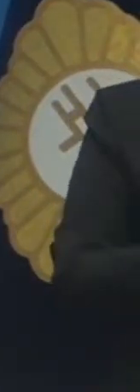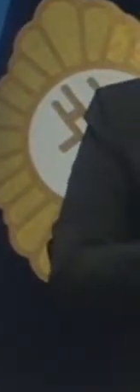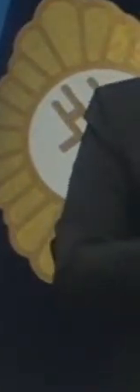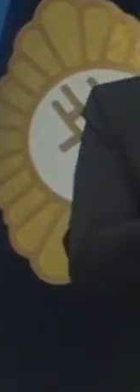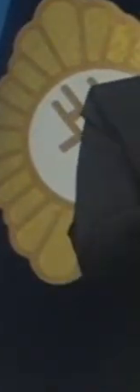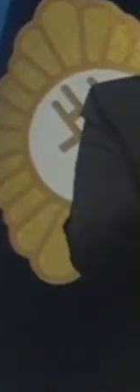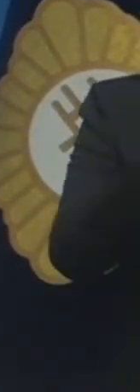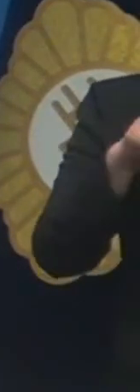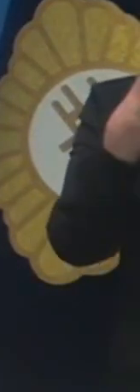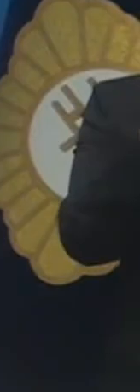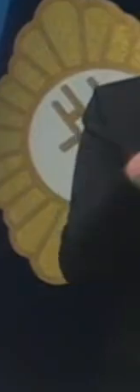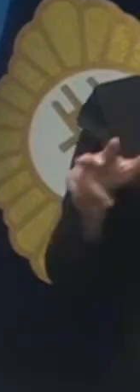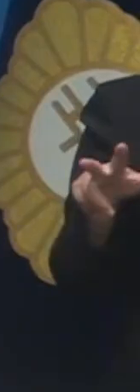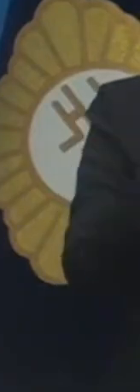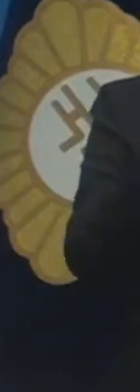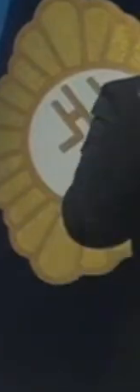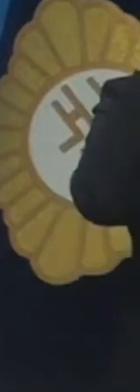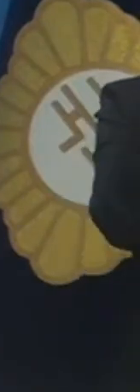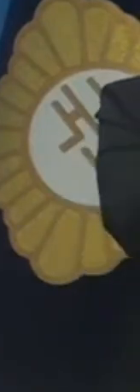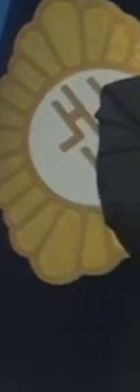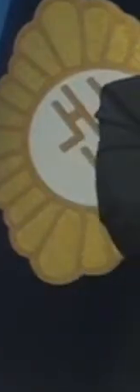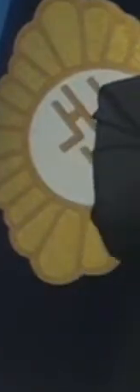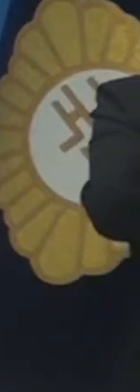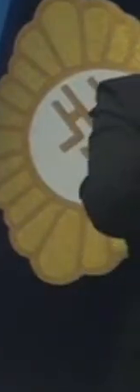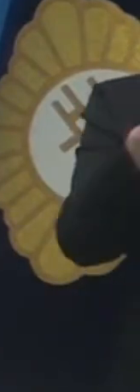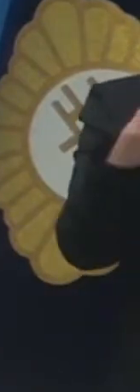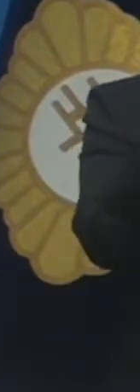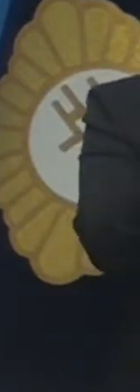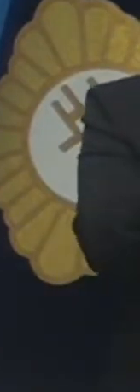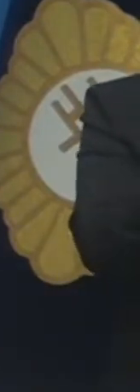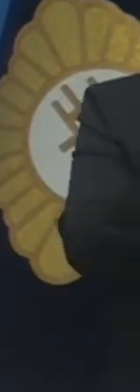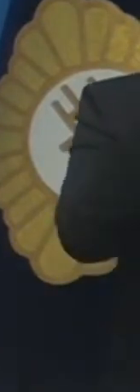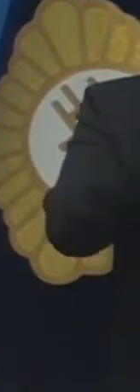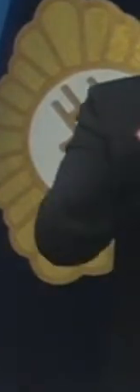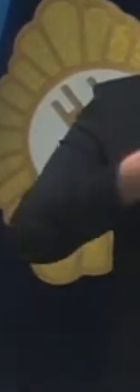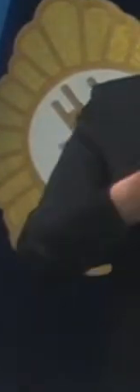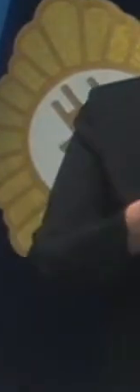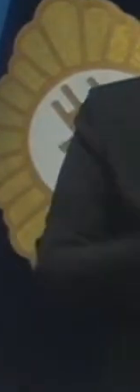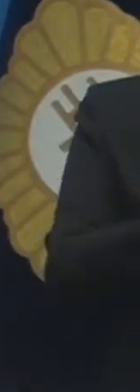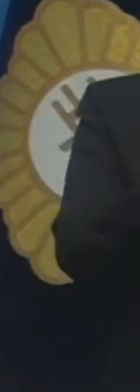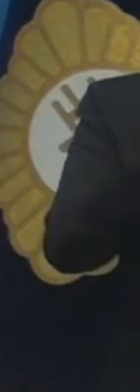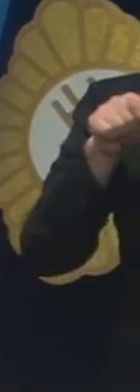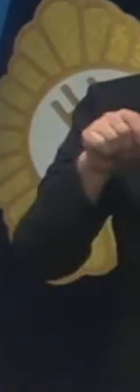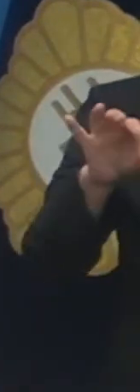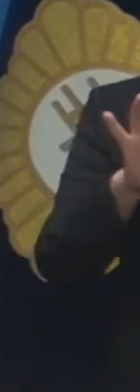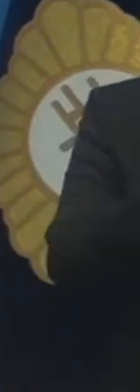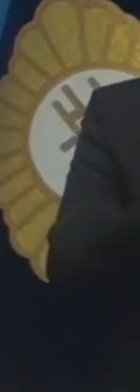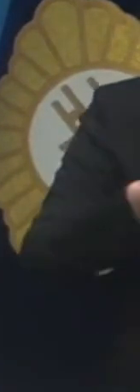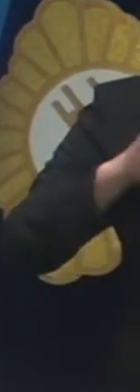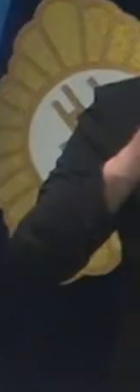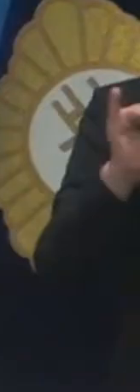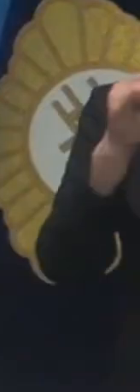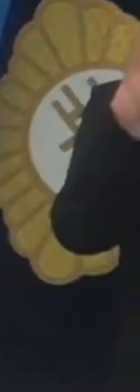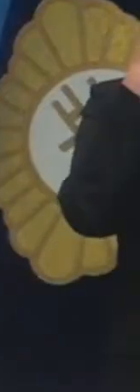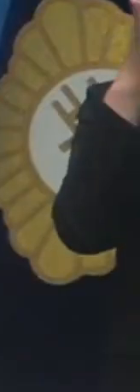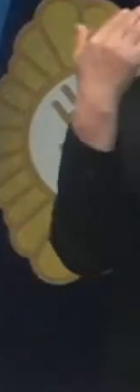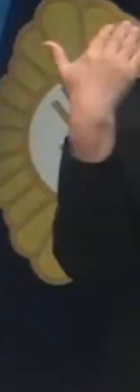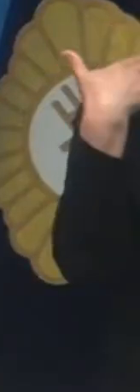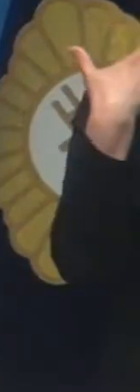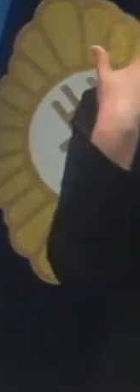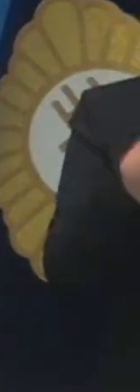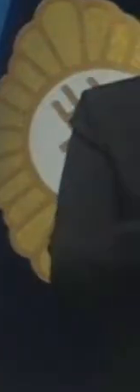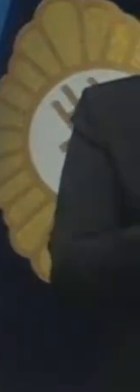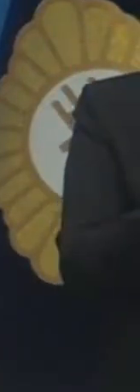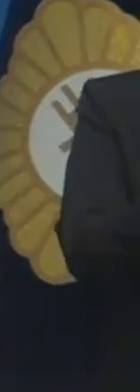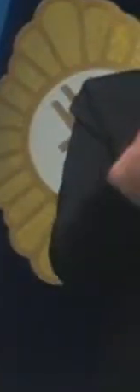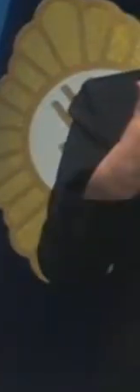좌고우면하지 말고 즉각 박사학위 취소 절차를 밟으십시오. 지연될 경우 국민대의 명성은 돌이킬